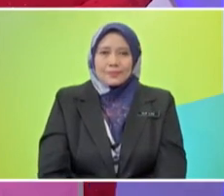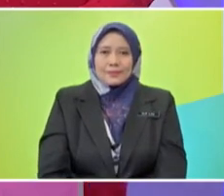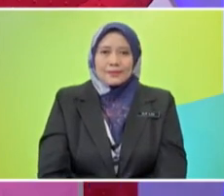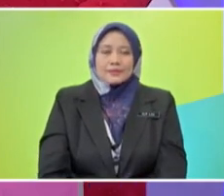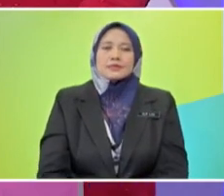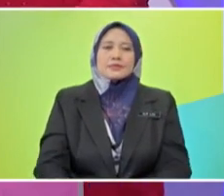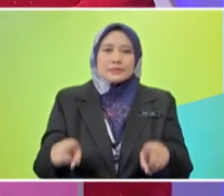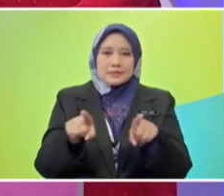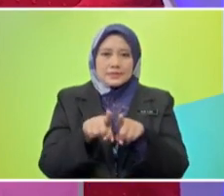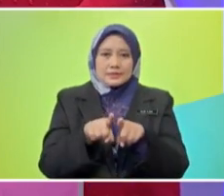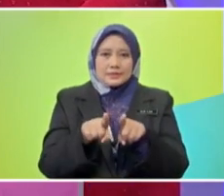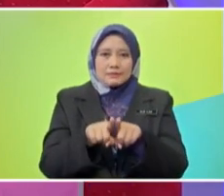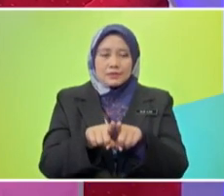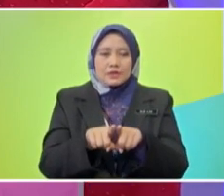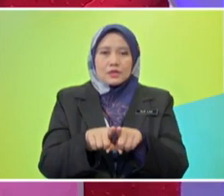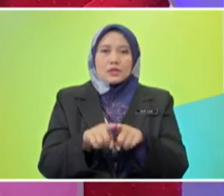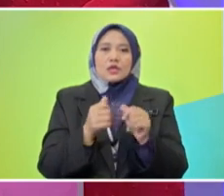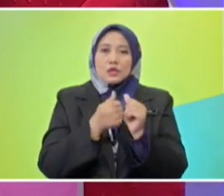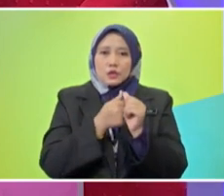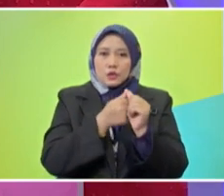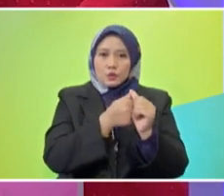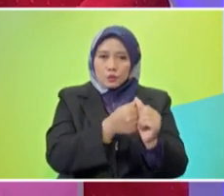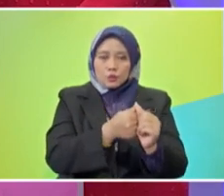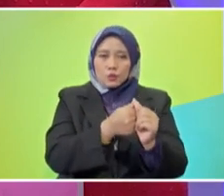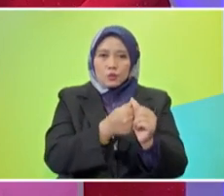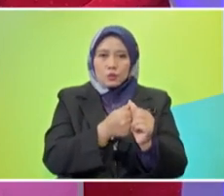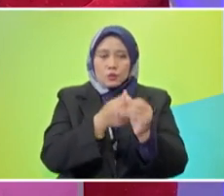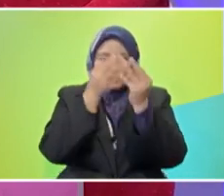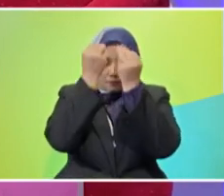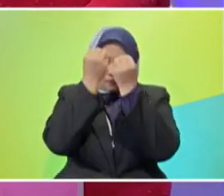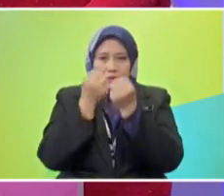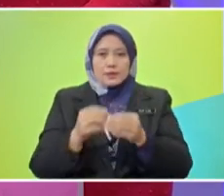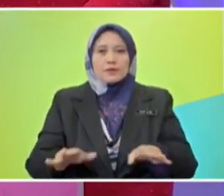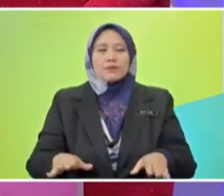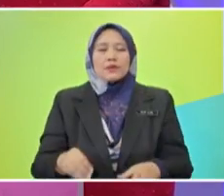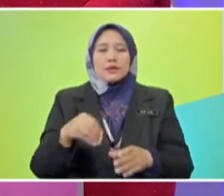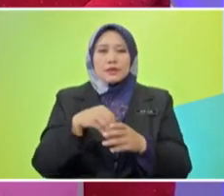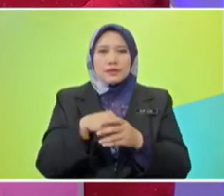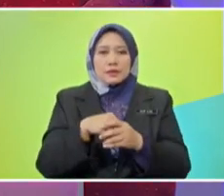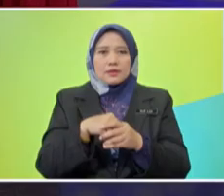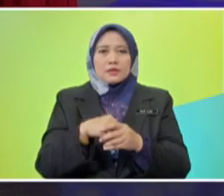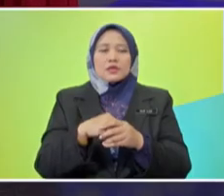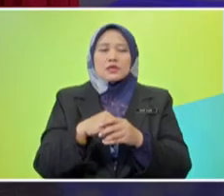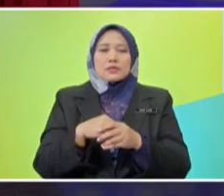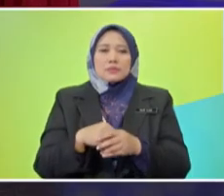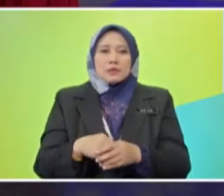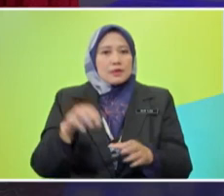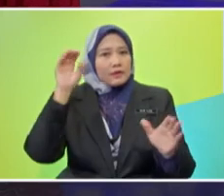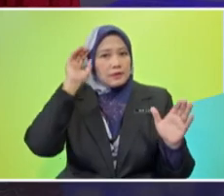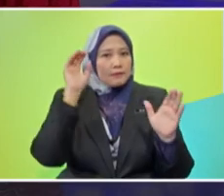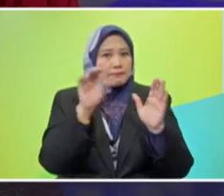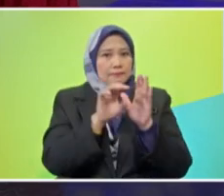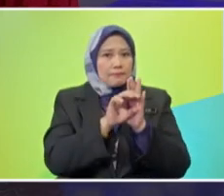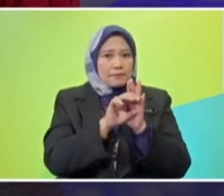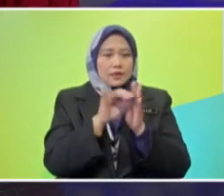juga, carilah maklumat pada gambar yang cikgu telah berikan. Itu dia, nampaknya Amni dengan Alisha tengah